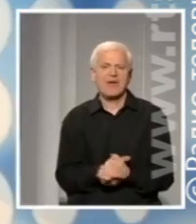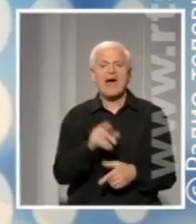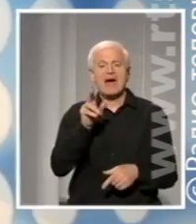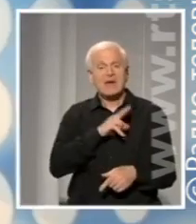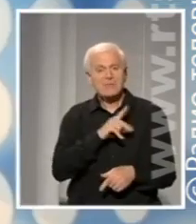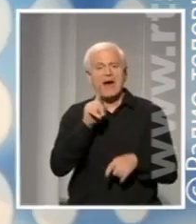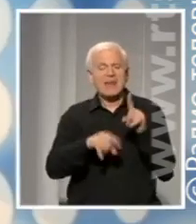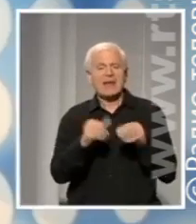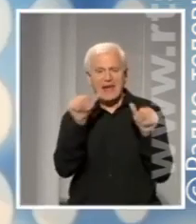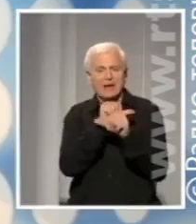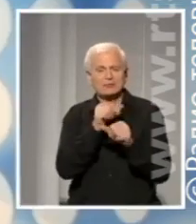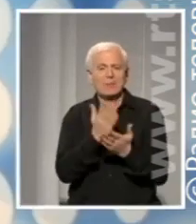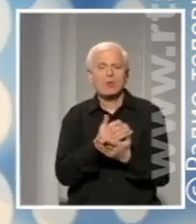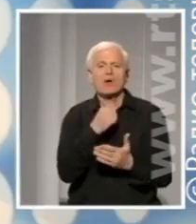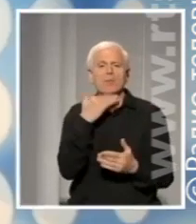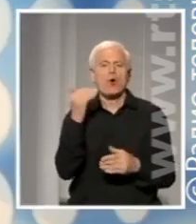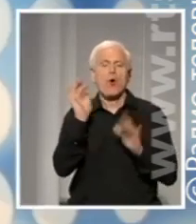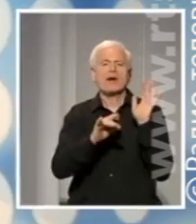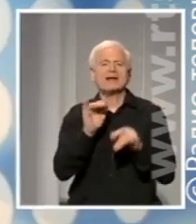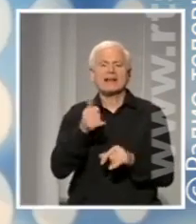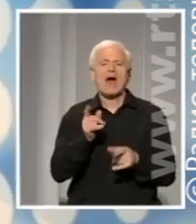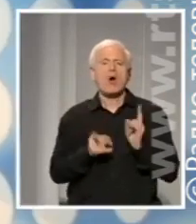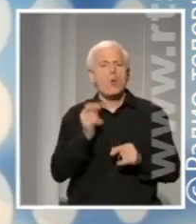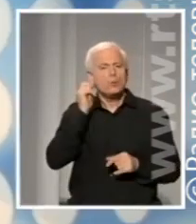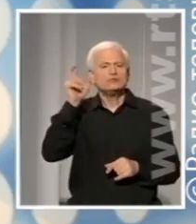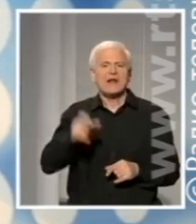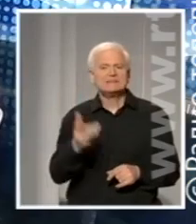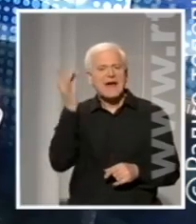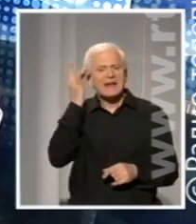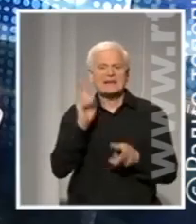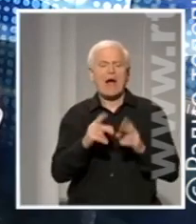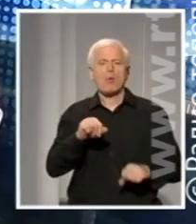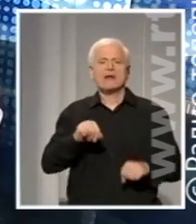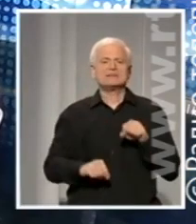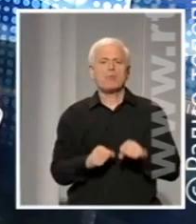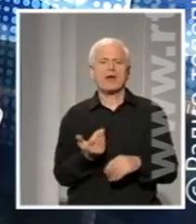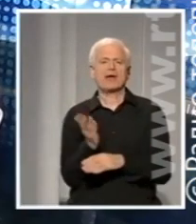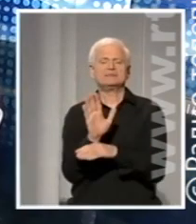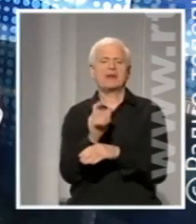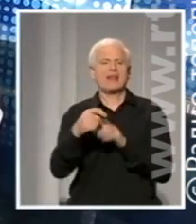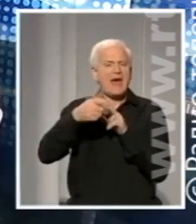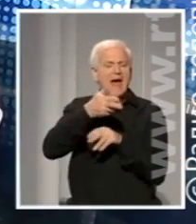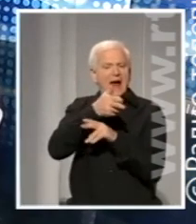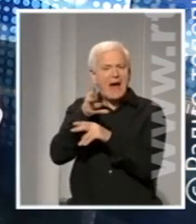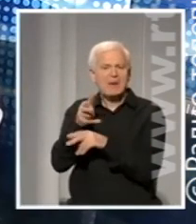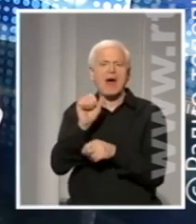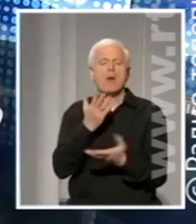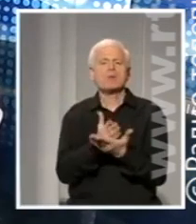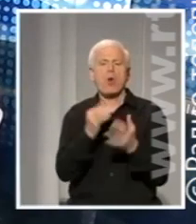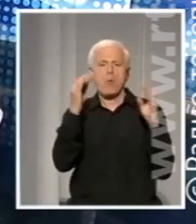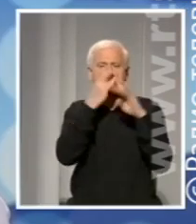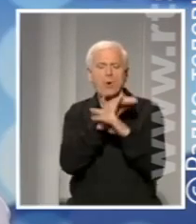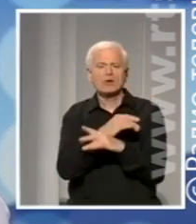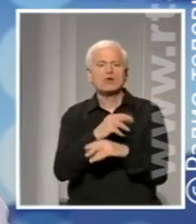neke greške, pa je bilo dosta kritika da učiteljice ne znaju kako da se ponašaju pred kamerama, da je bilo pogrešnih odgovora